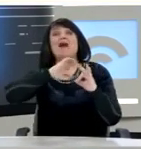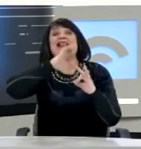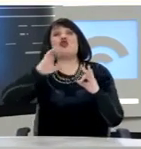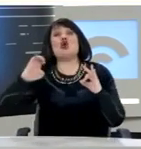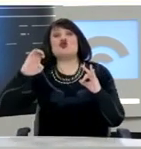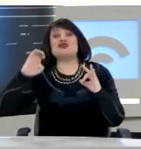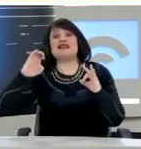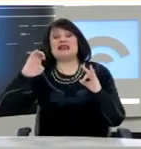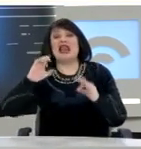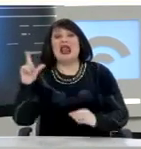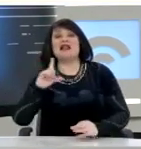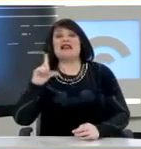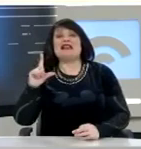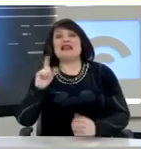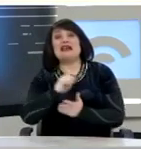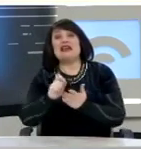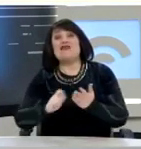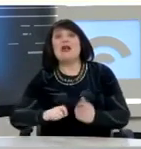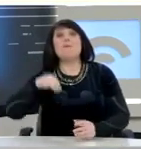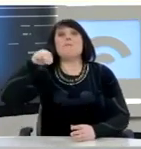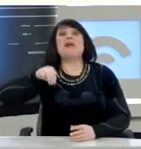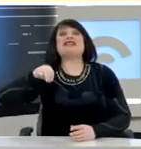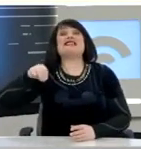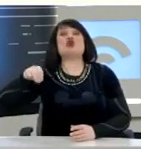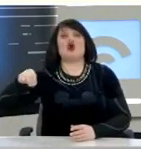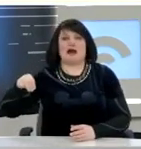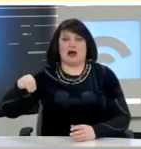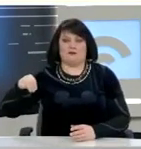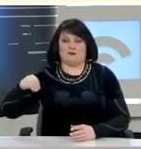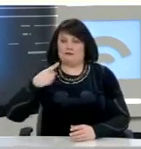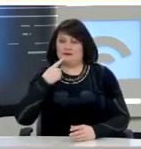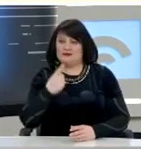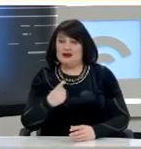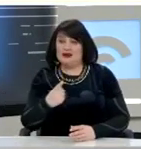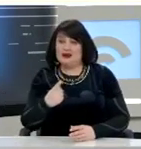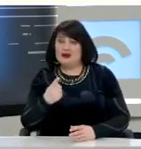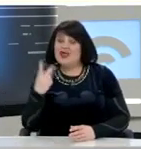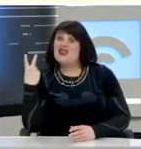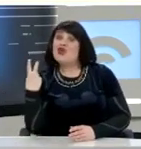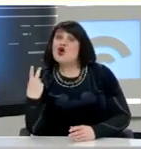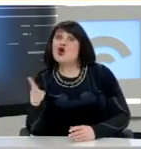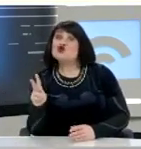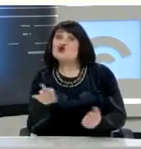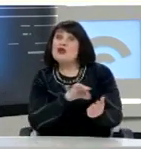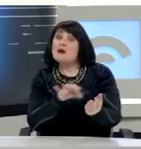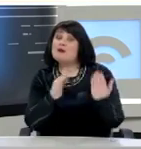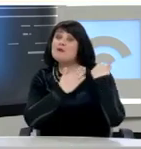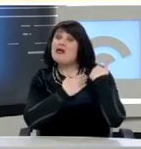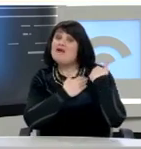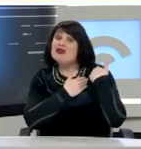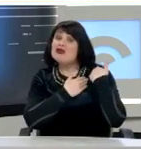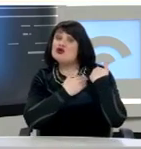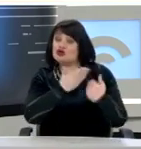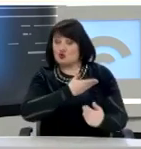η οποία στη λατινική της γραφή είναι Μασεντόνιαν. Ακούστε τι γράφει ο διαπραγματευτής σας τότε. Υπό την πίεση